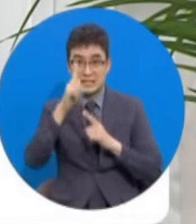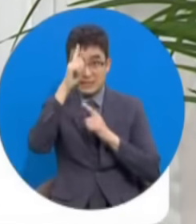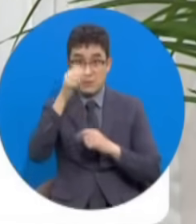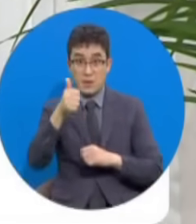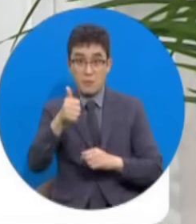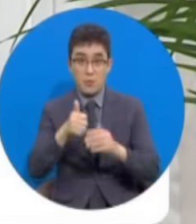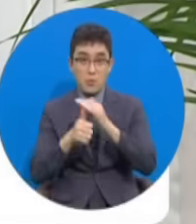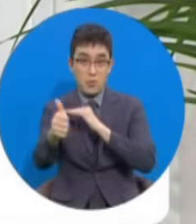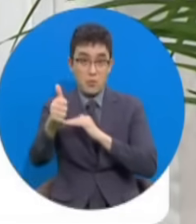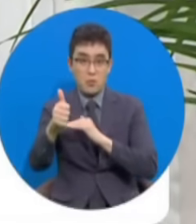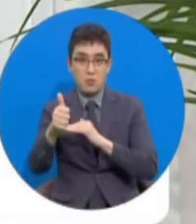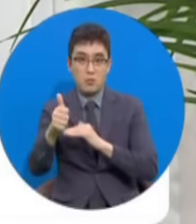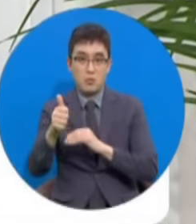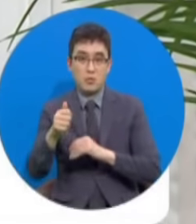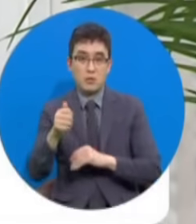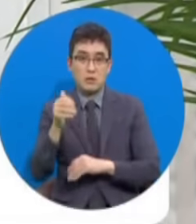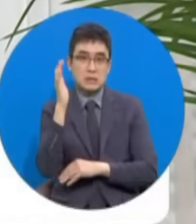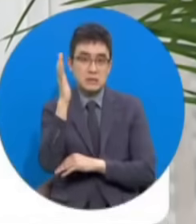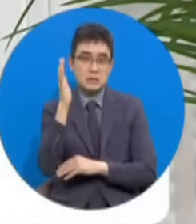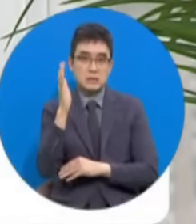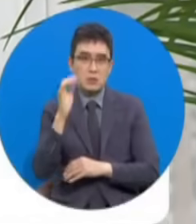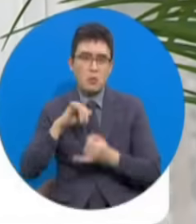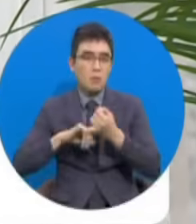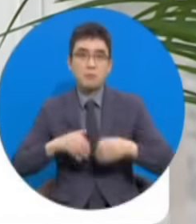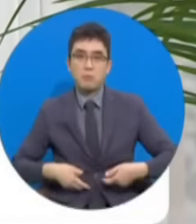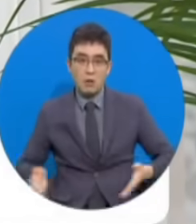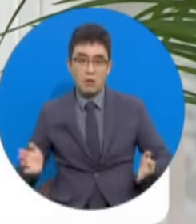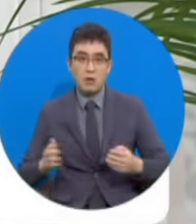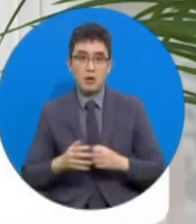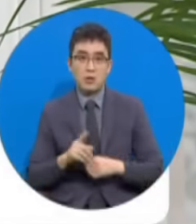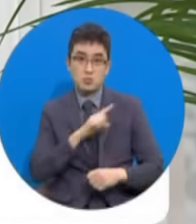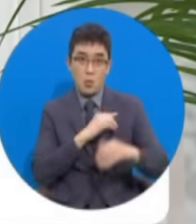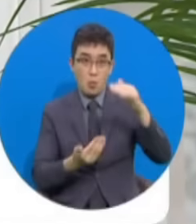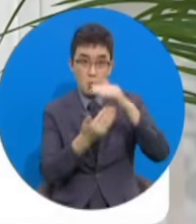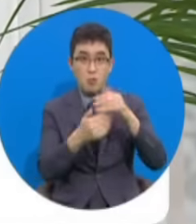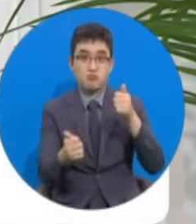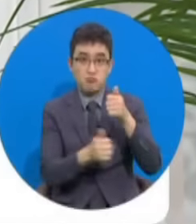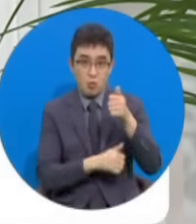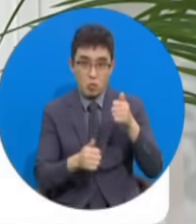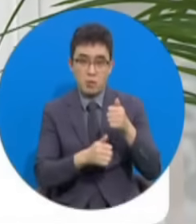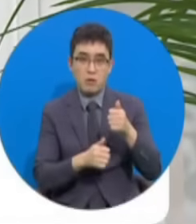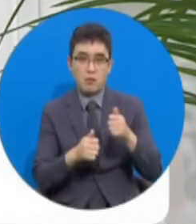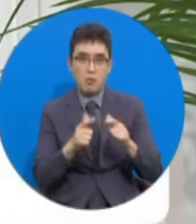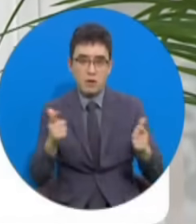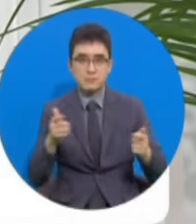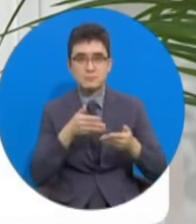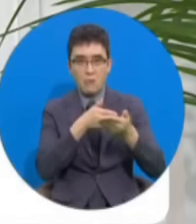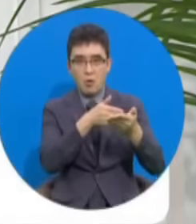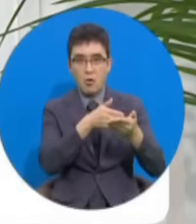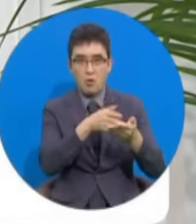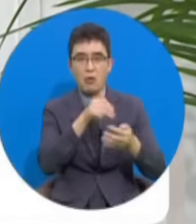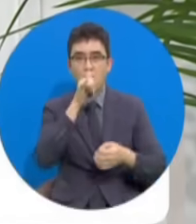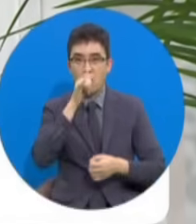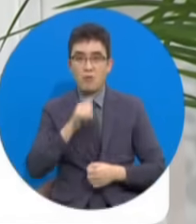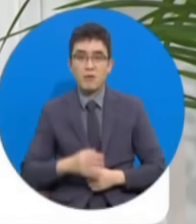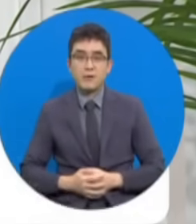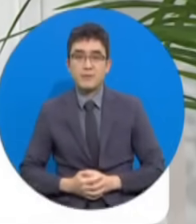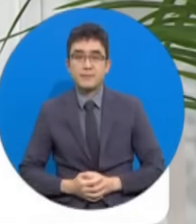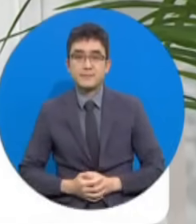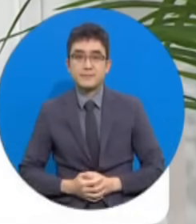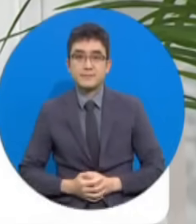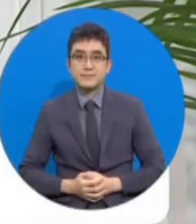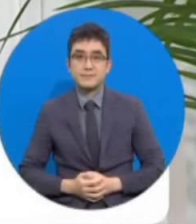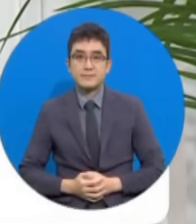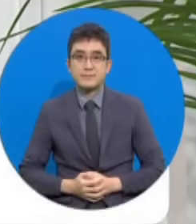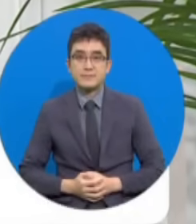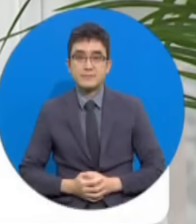예. 이재명 대표의 뭐 결의나 최고위원회의 이야기는 충분히 반영이 되었다라고 볼 수 있는 것 같습니다.